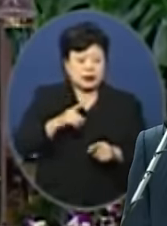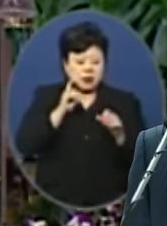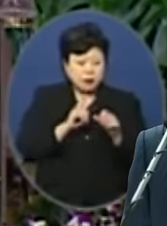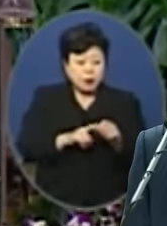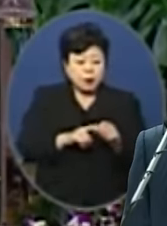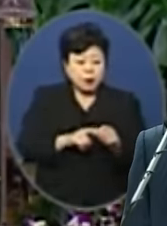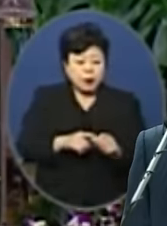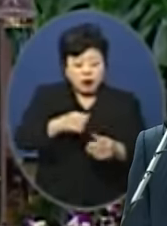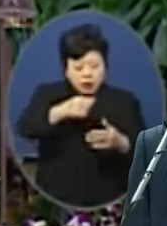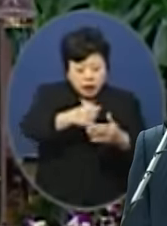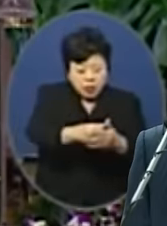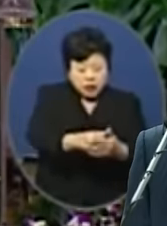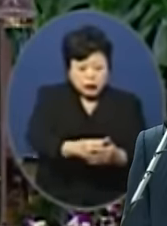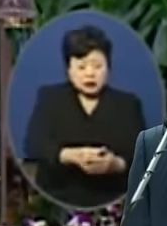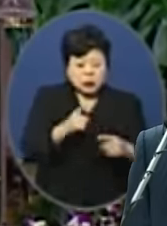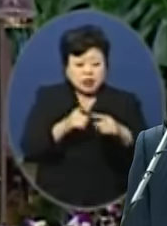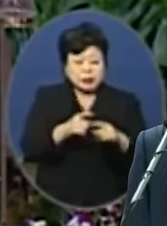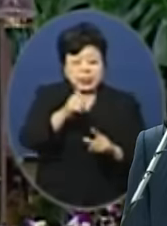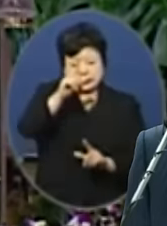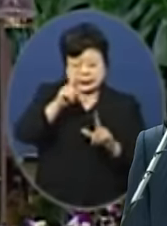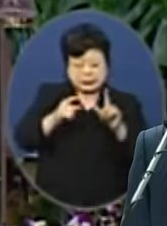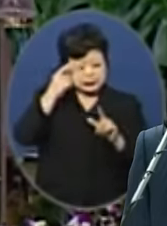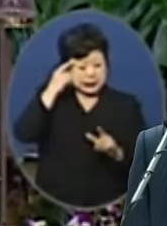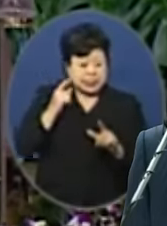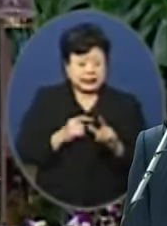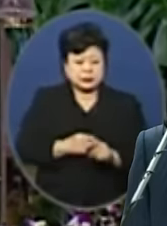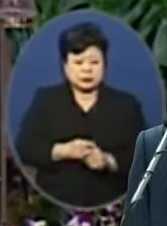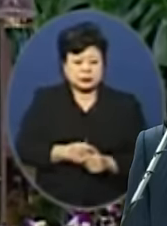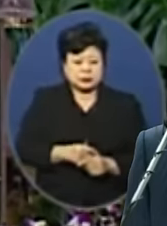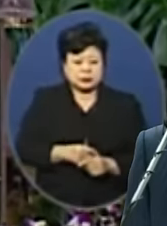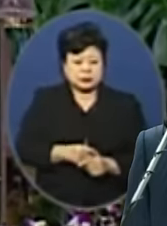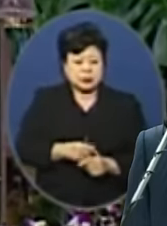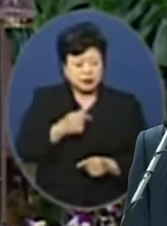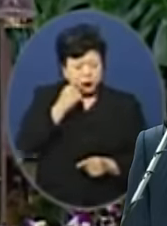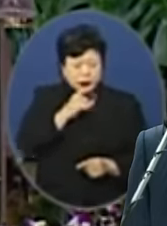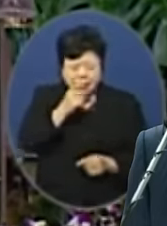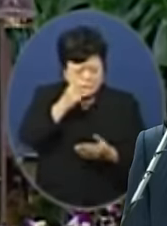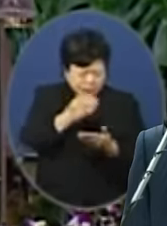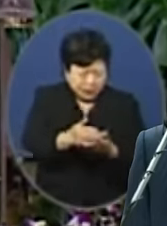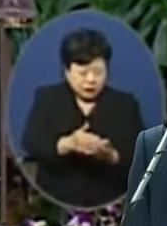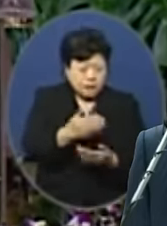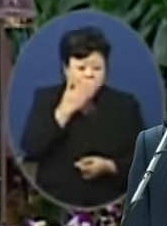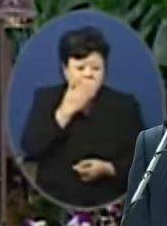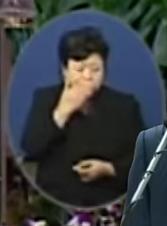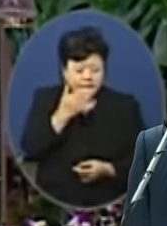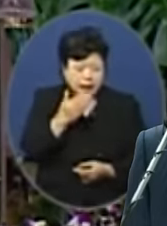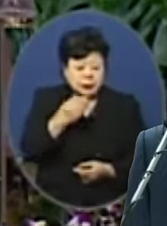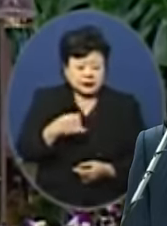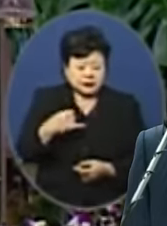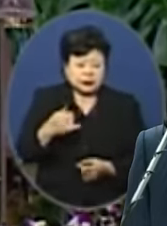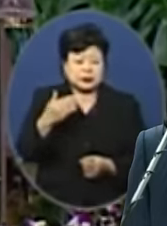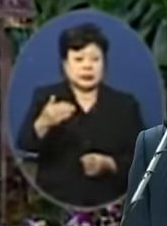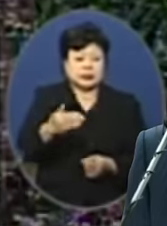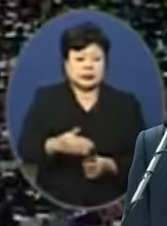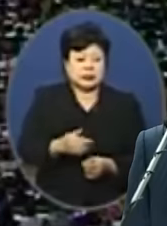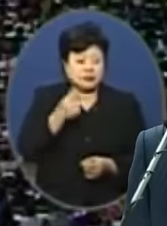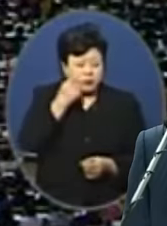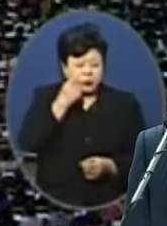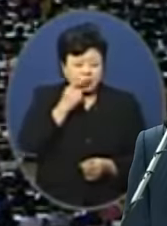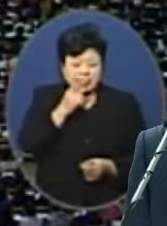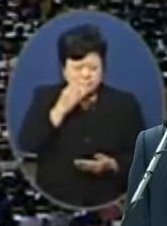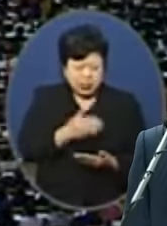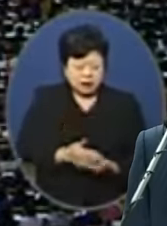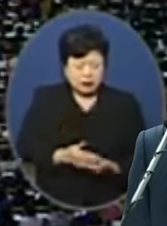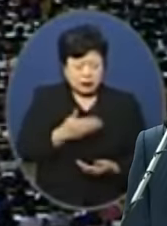목표를 정해놓고 긍정적인 태도로 할 수 없다 말을 하지 말게 하는 것입니다. 그래서 그는 그 자녀들에게도 할 수 없다를 할